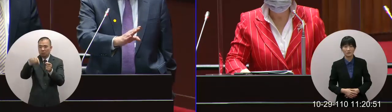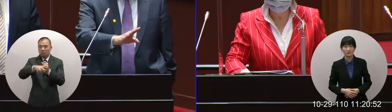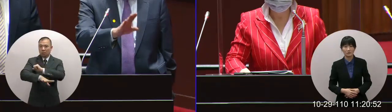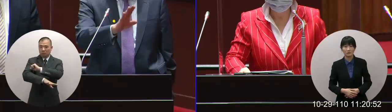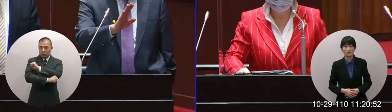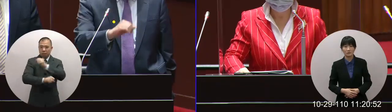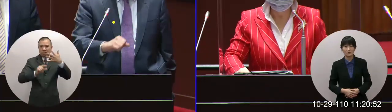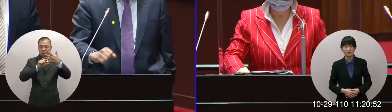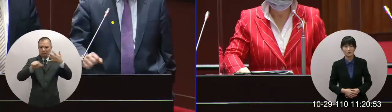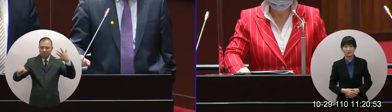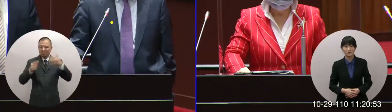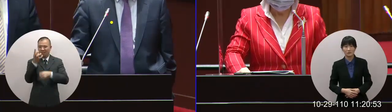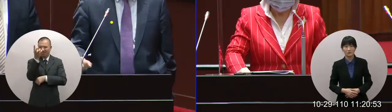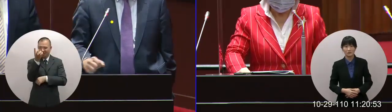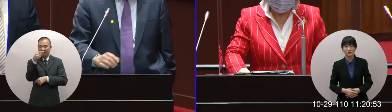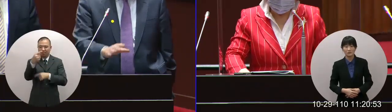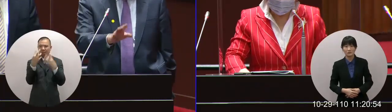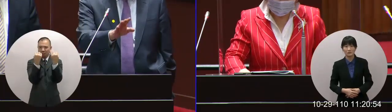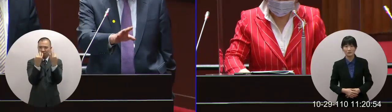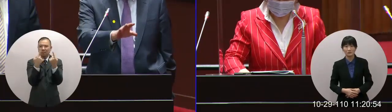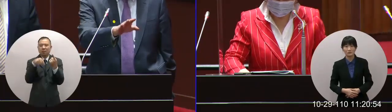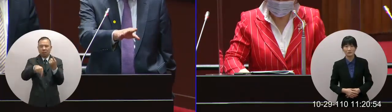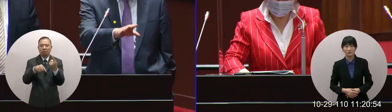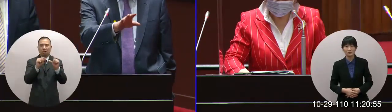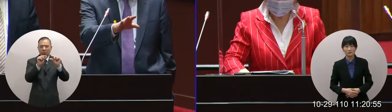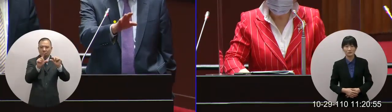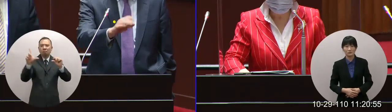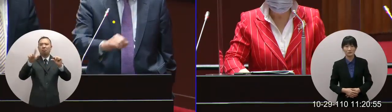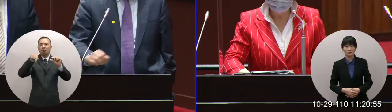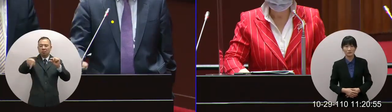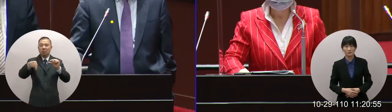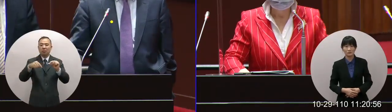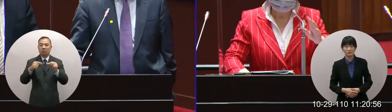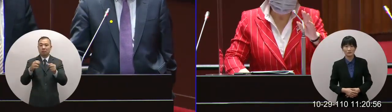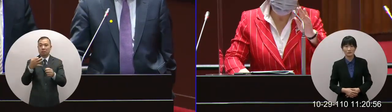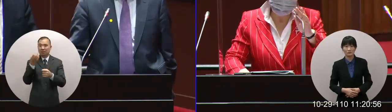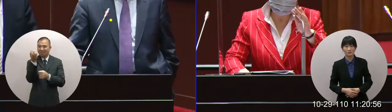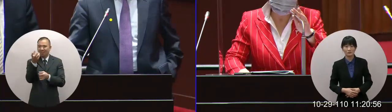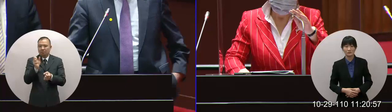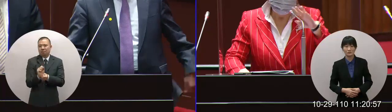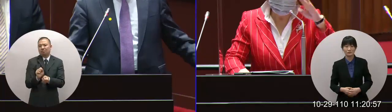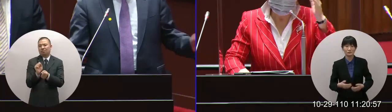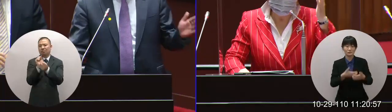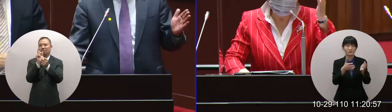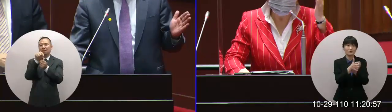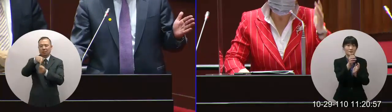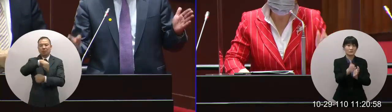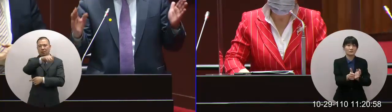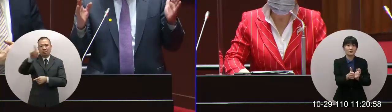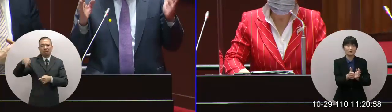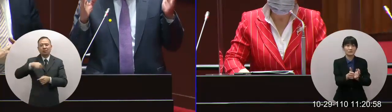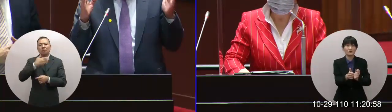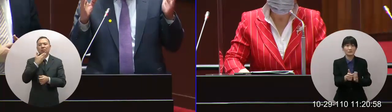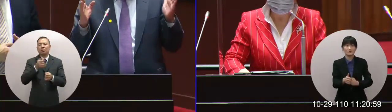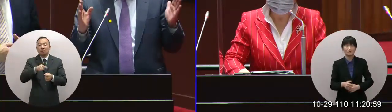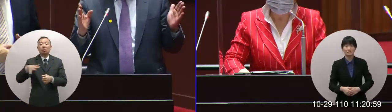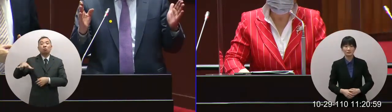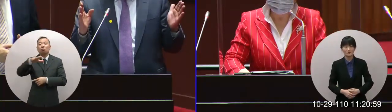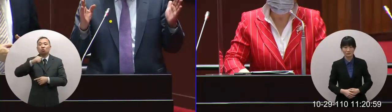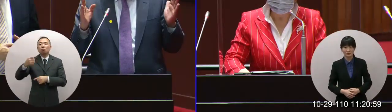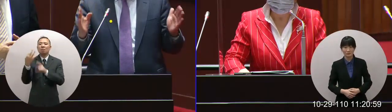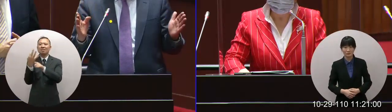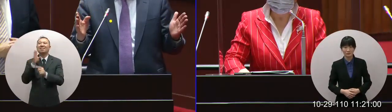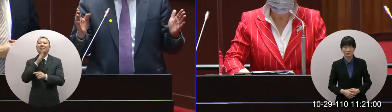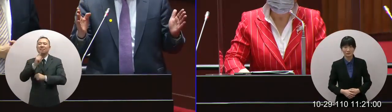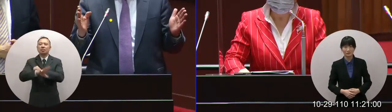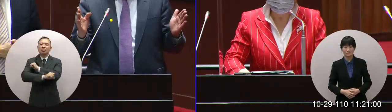分的点子就会大幅的提高，那也照着提高的点子大家来。 好，部长，我先 总额是一个基本的一个保